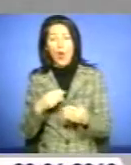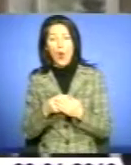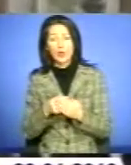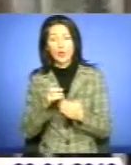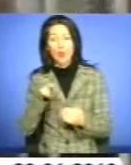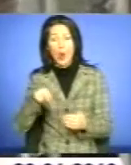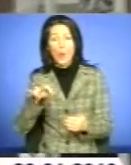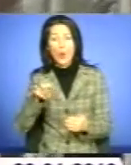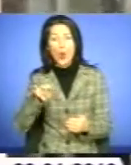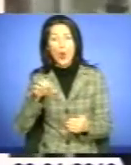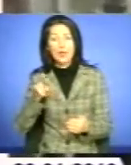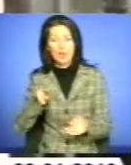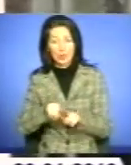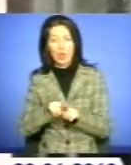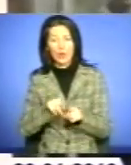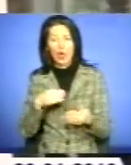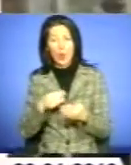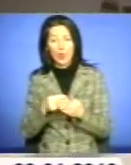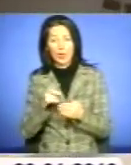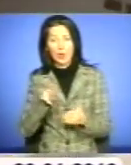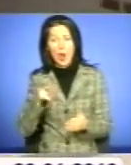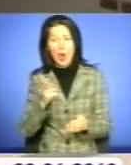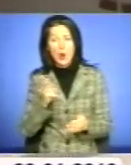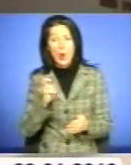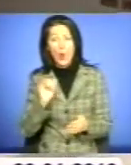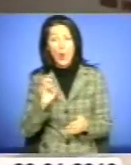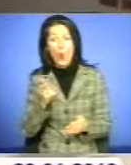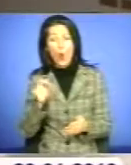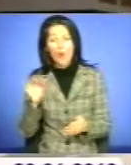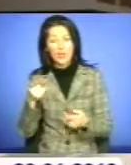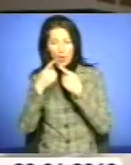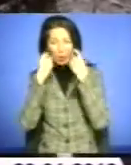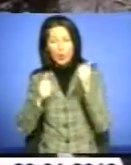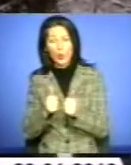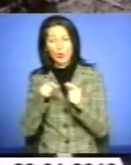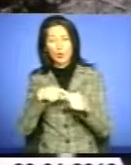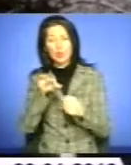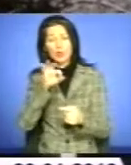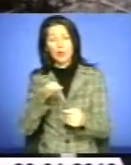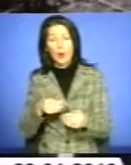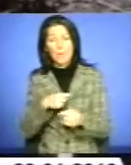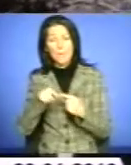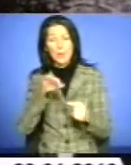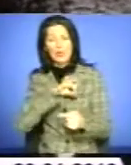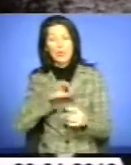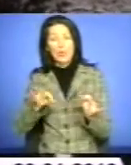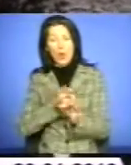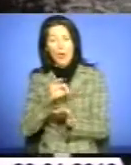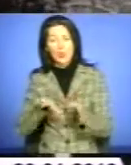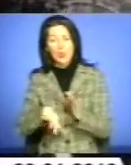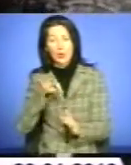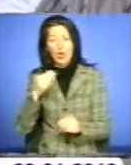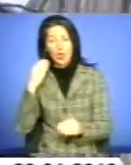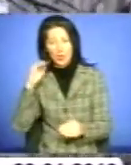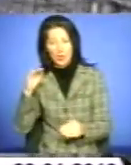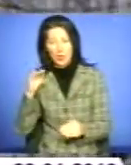«Буковина». Тобто фонд оголошує конкурс бізнес-проєктів і відбирає найкращі. Існуючі підприємства отримують пільгове кредитування